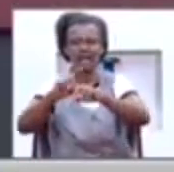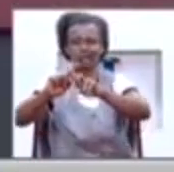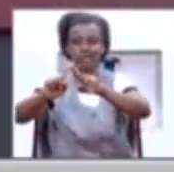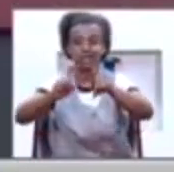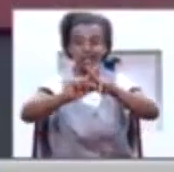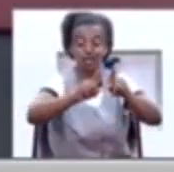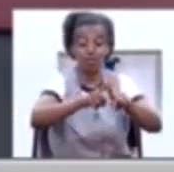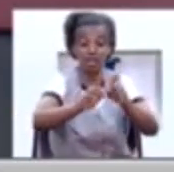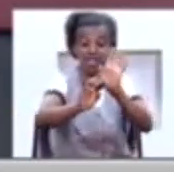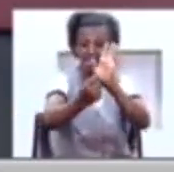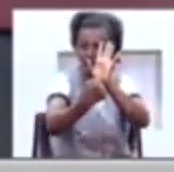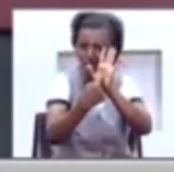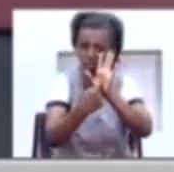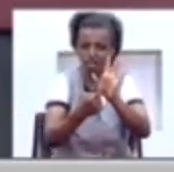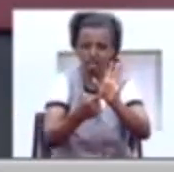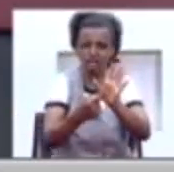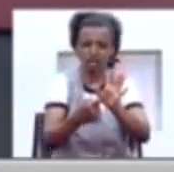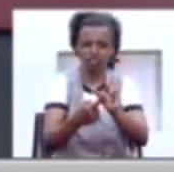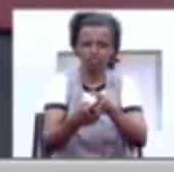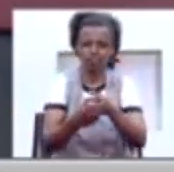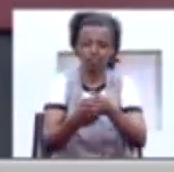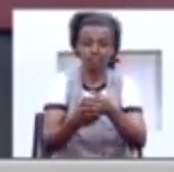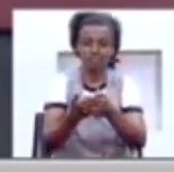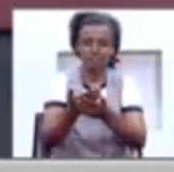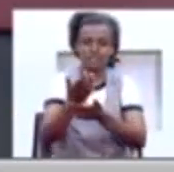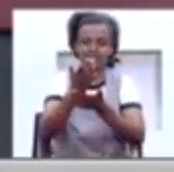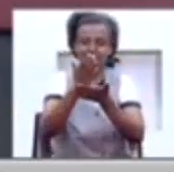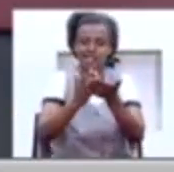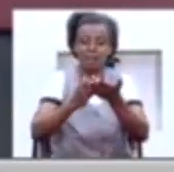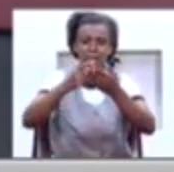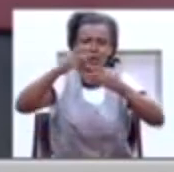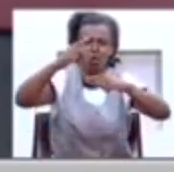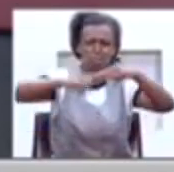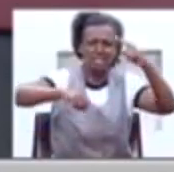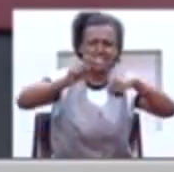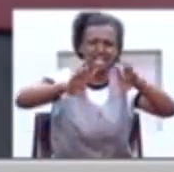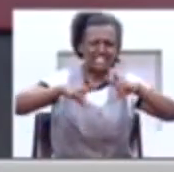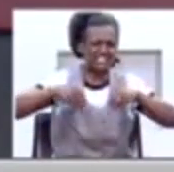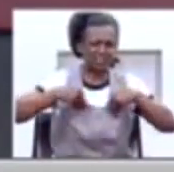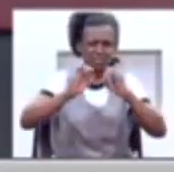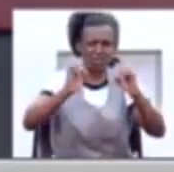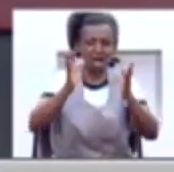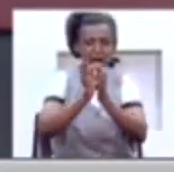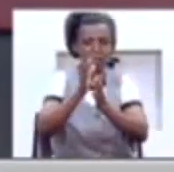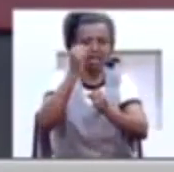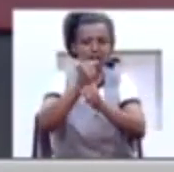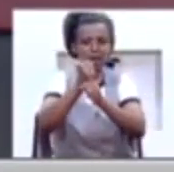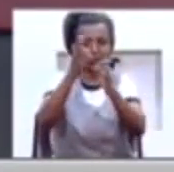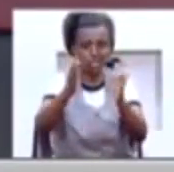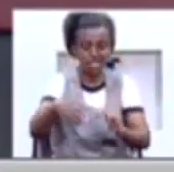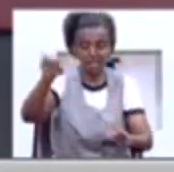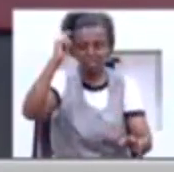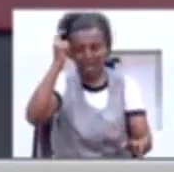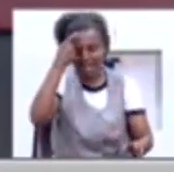ngiye kwereka abadukurikiye nawe n'ukwereka ko hari abataremeraga iyo politiki ndetse harimo n'abakozi ba leta yego